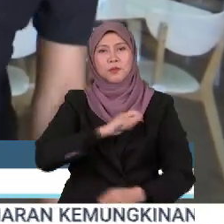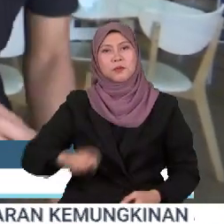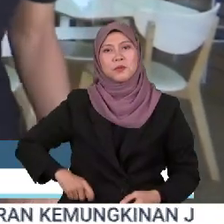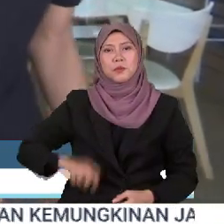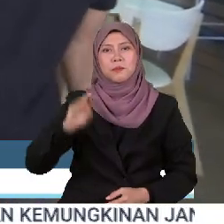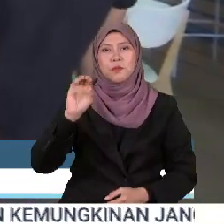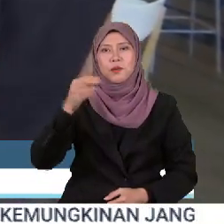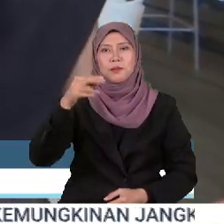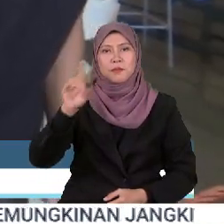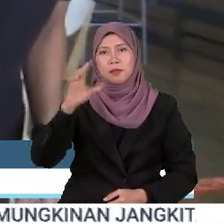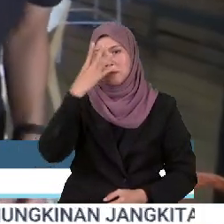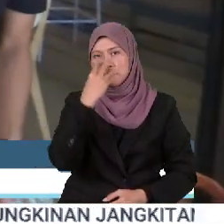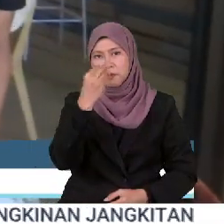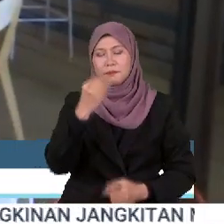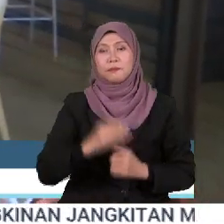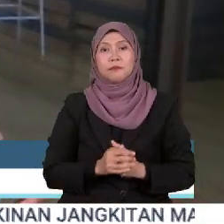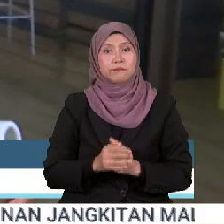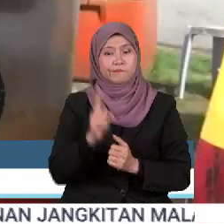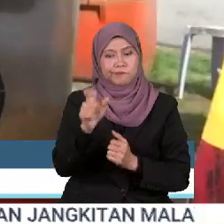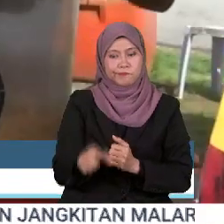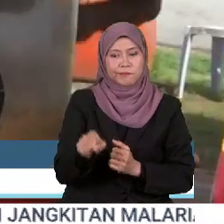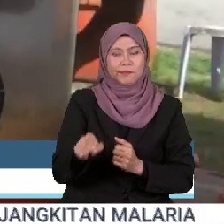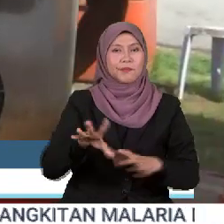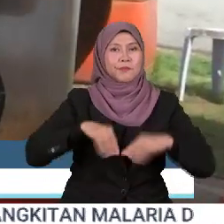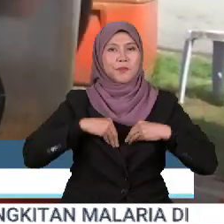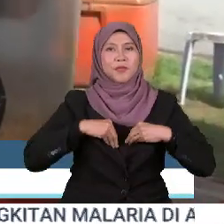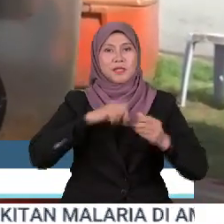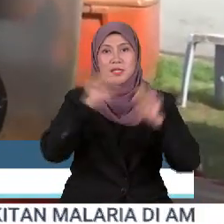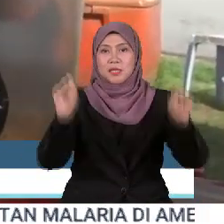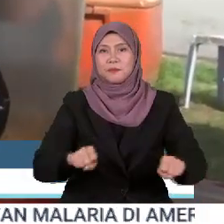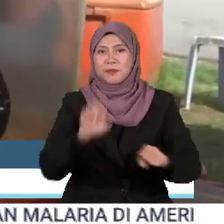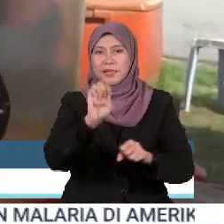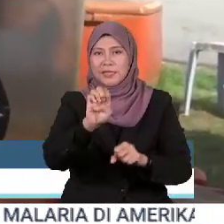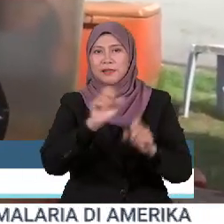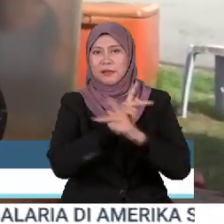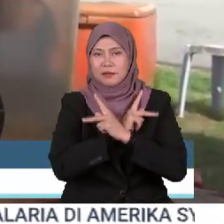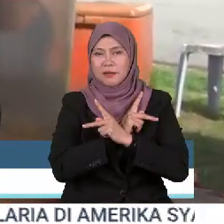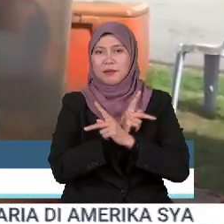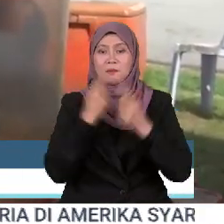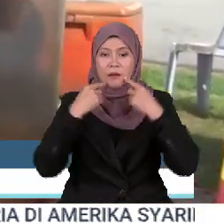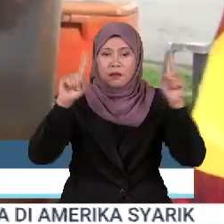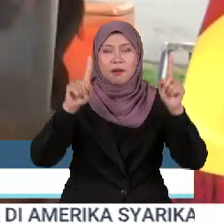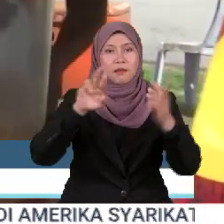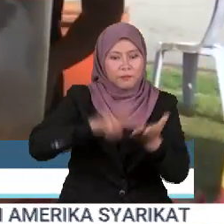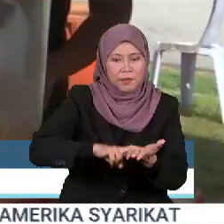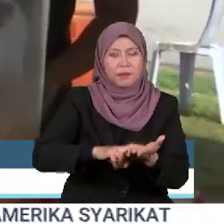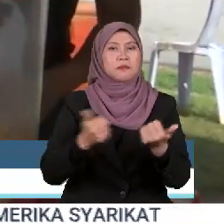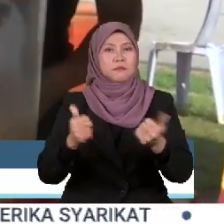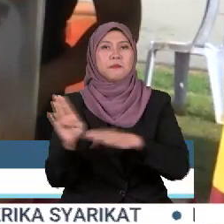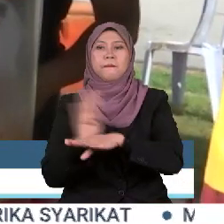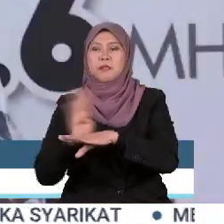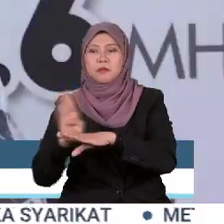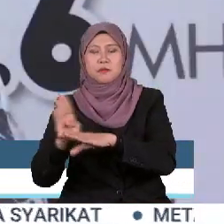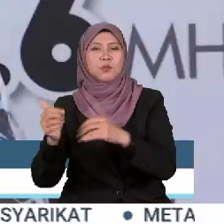Seremban dalam hal itu salah seorang penerima bantuan sistem Ika sih yang berjaya menyatakan rasa syukur karena penjagaan dapat